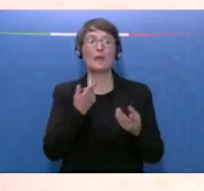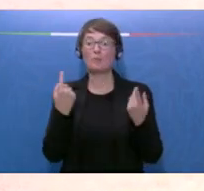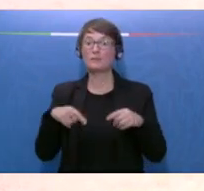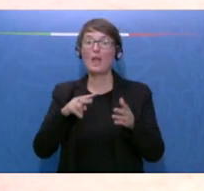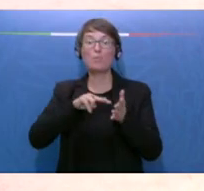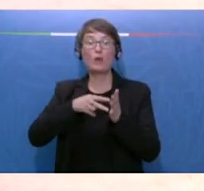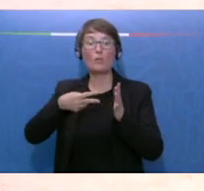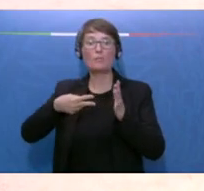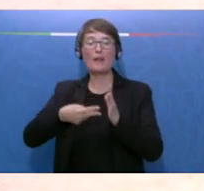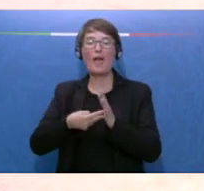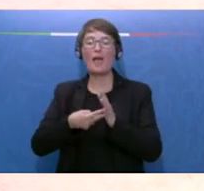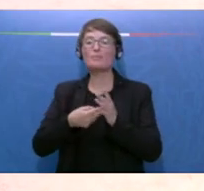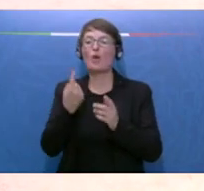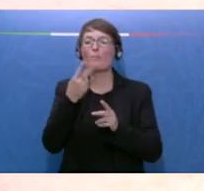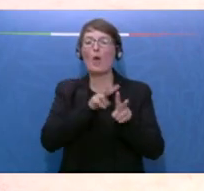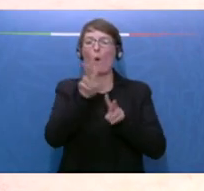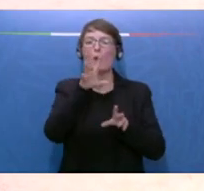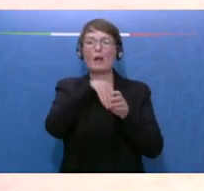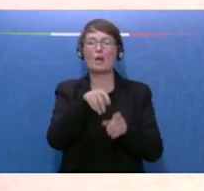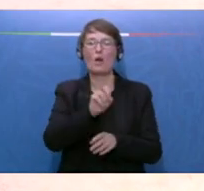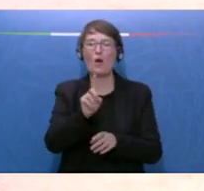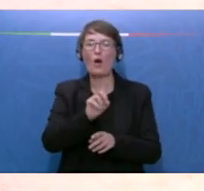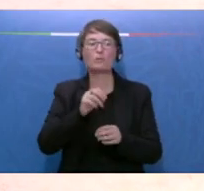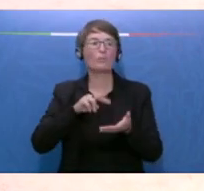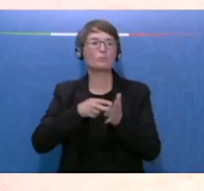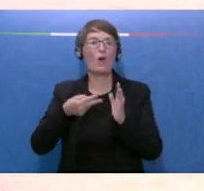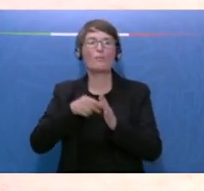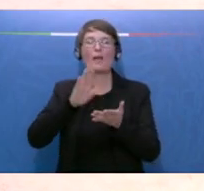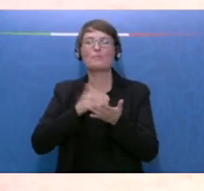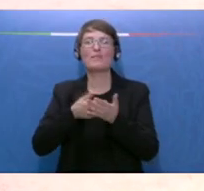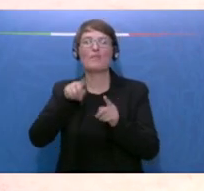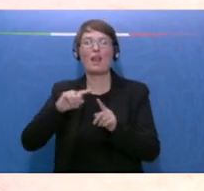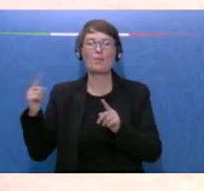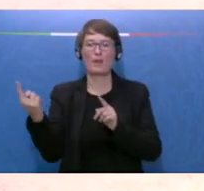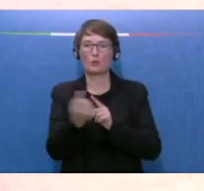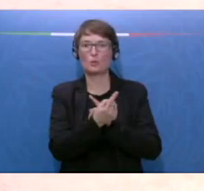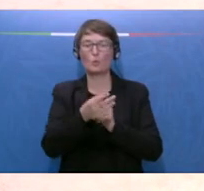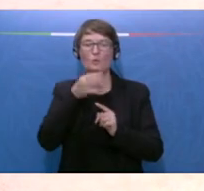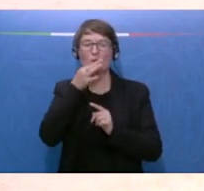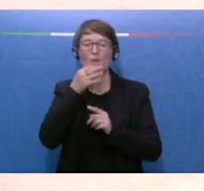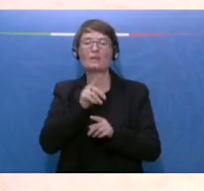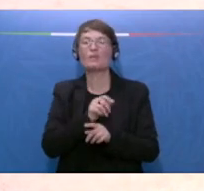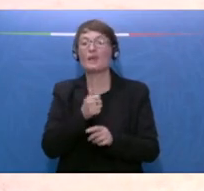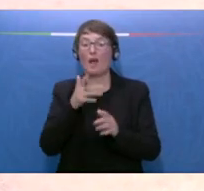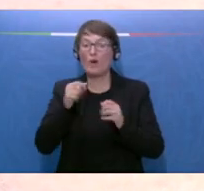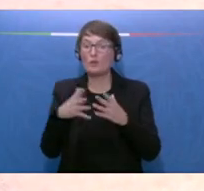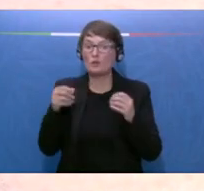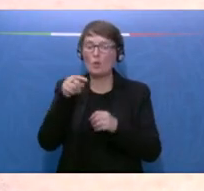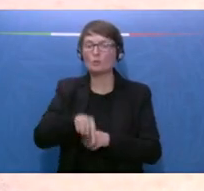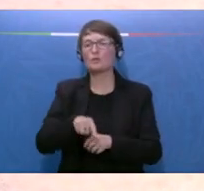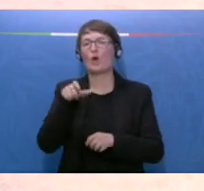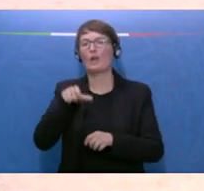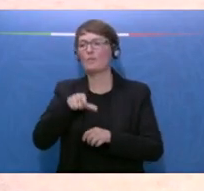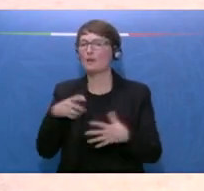affrontati e forse anche risolti soltanto in un consenso multilaterale questo io penso che sia il